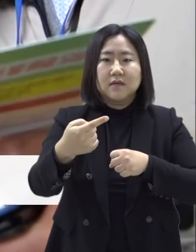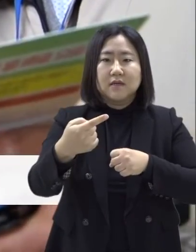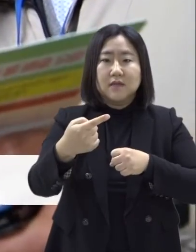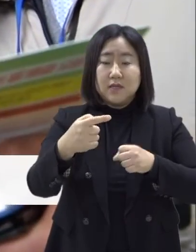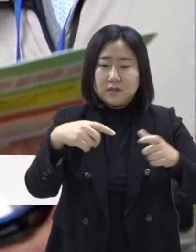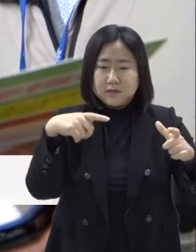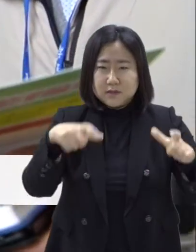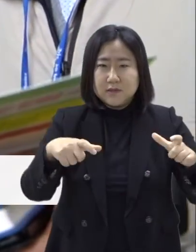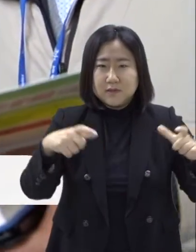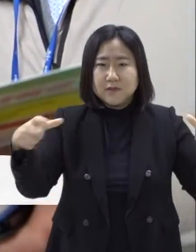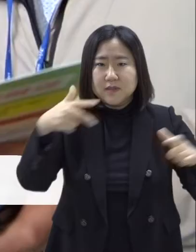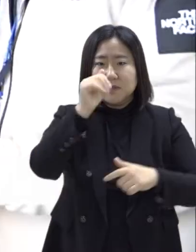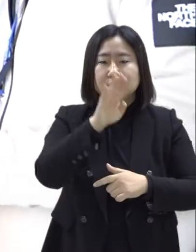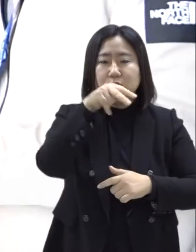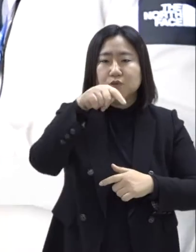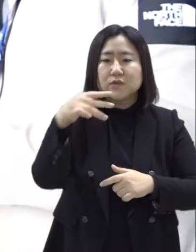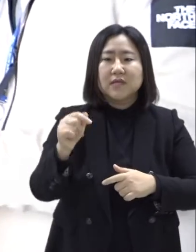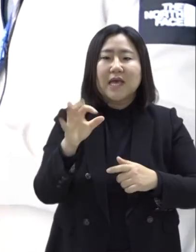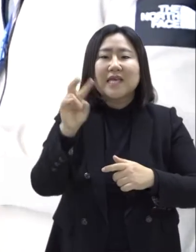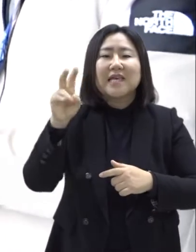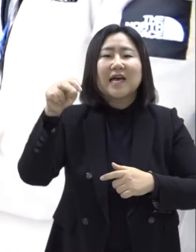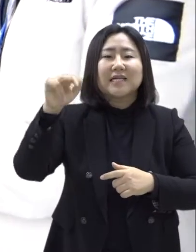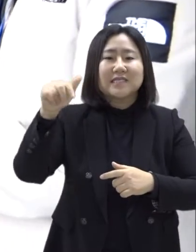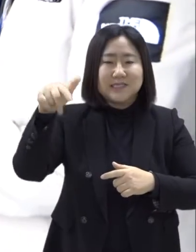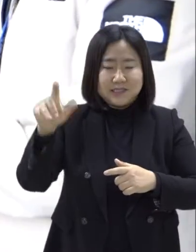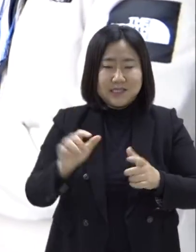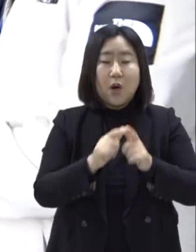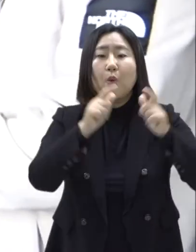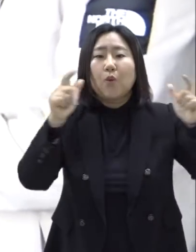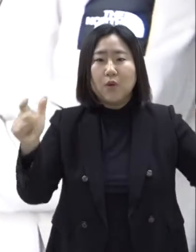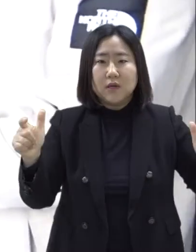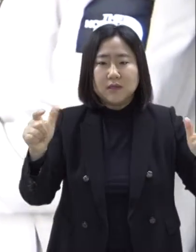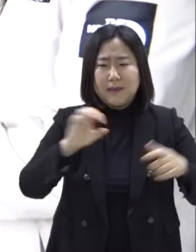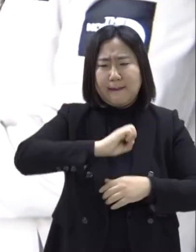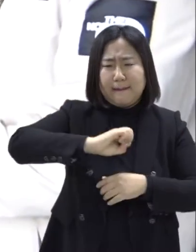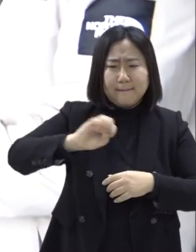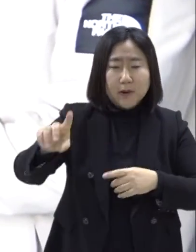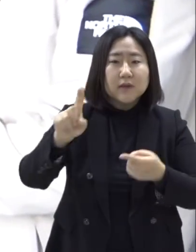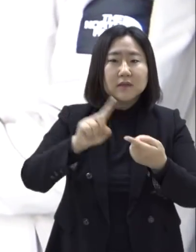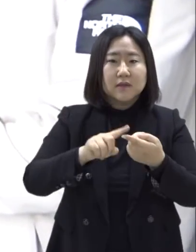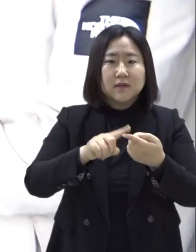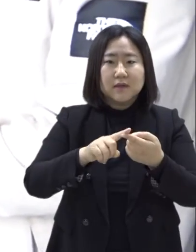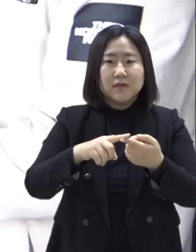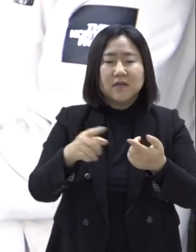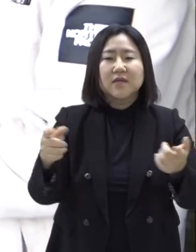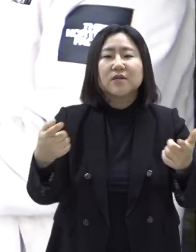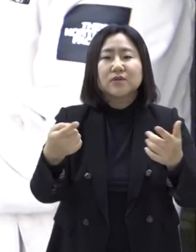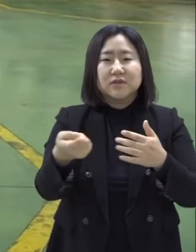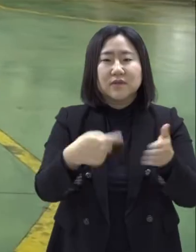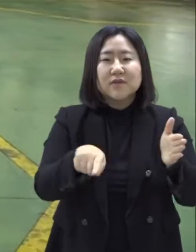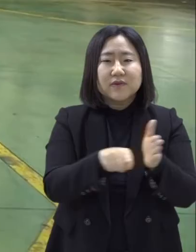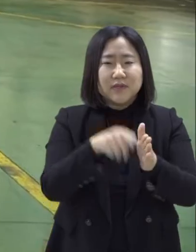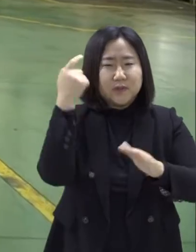점검 대상을 집수리센터와 양식장 등으로 확대해 폐기물 불법 배출 줄이기에